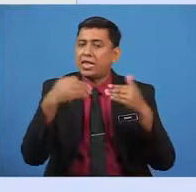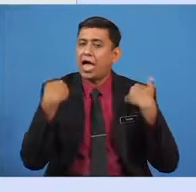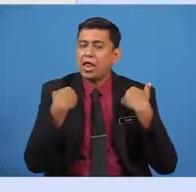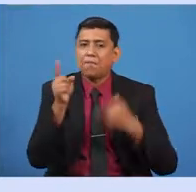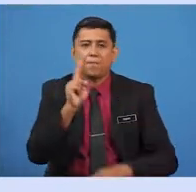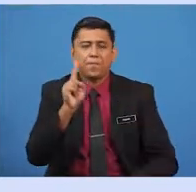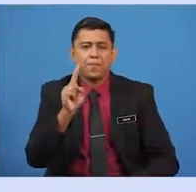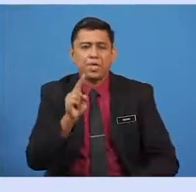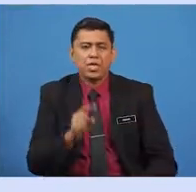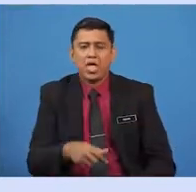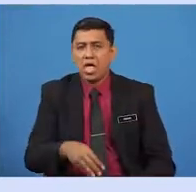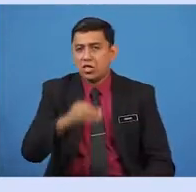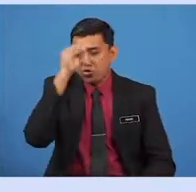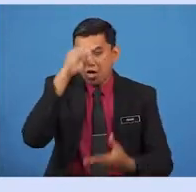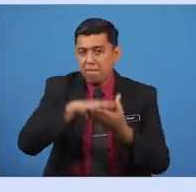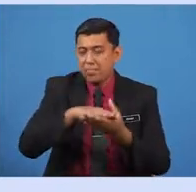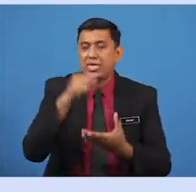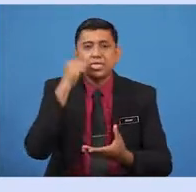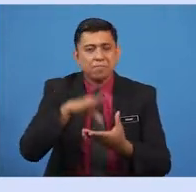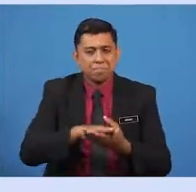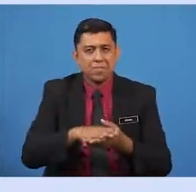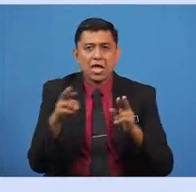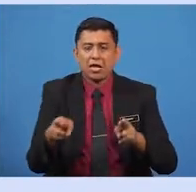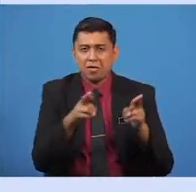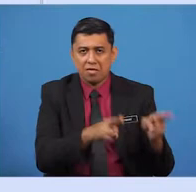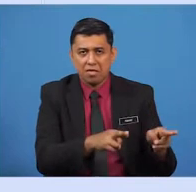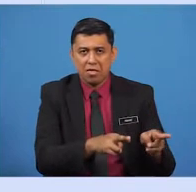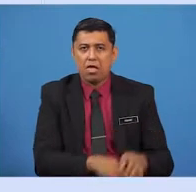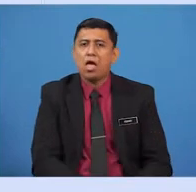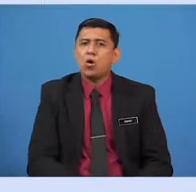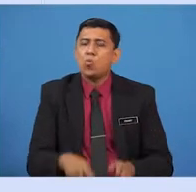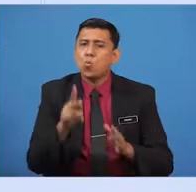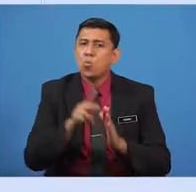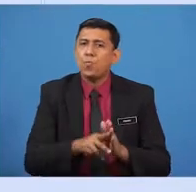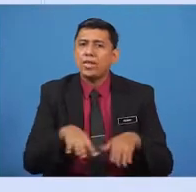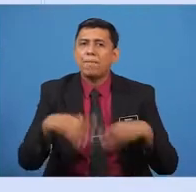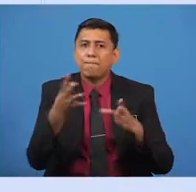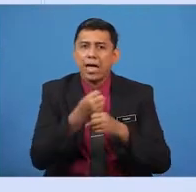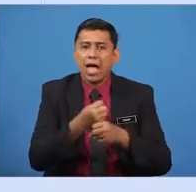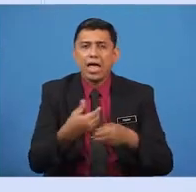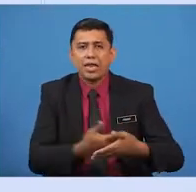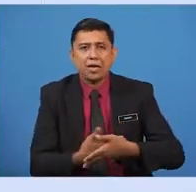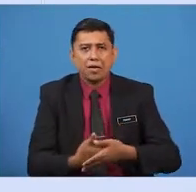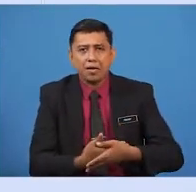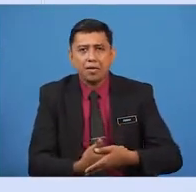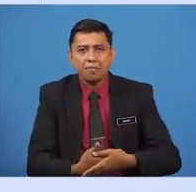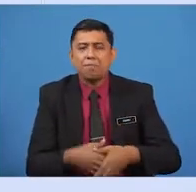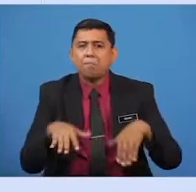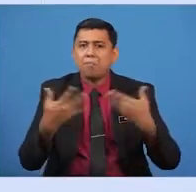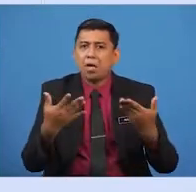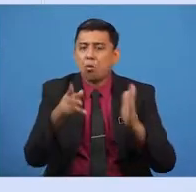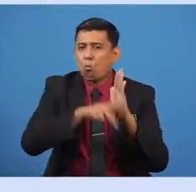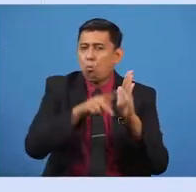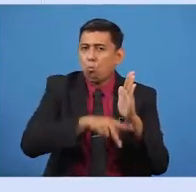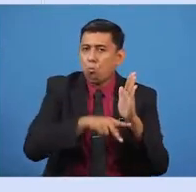di mana pasangan suami isteri ingin merancang bilangan anak dan tempoh masa antara